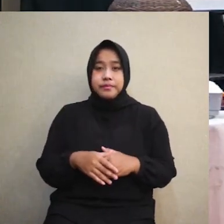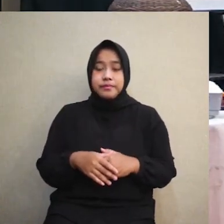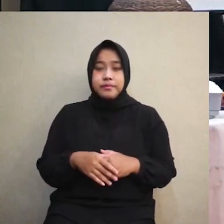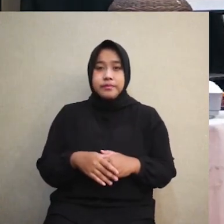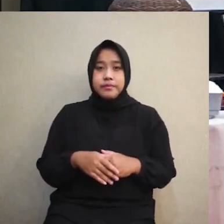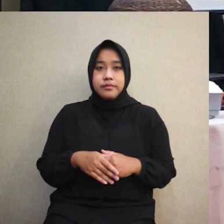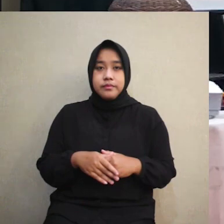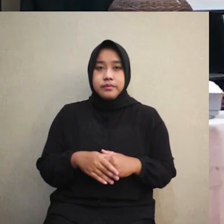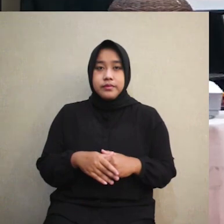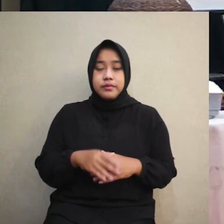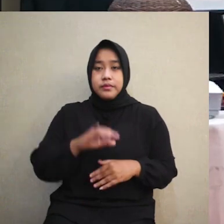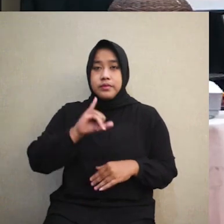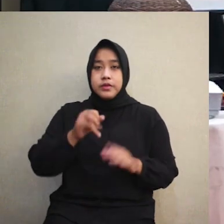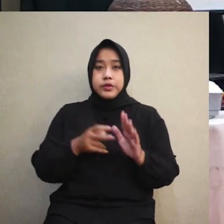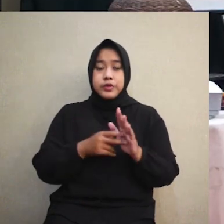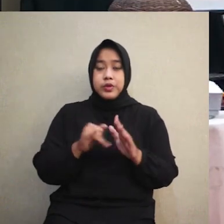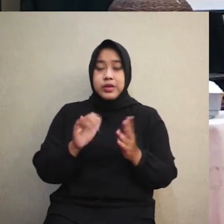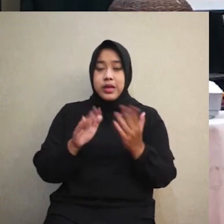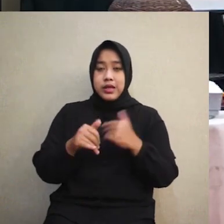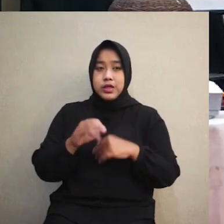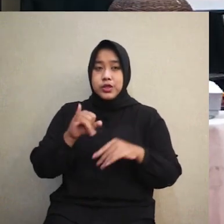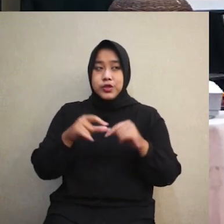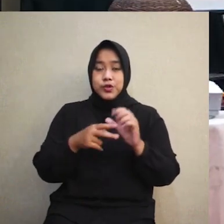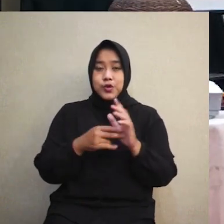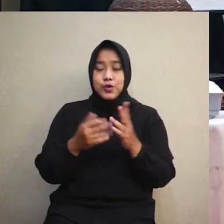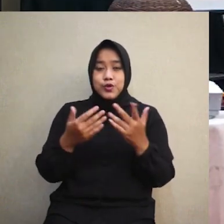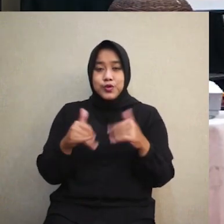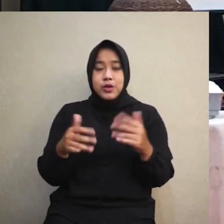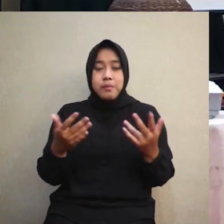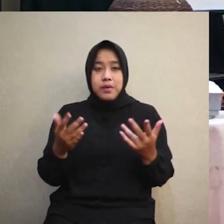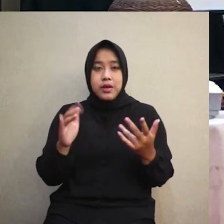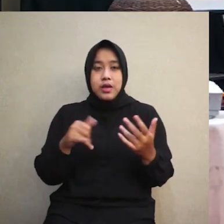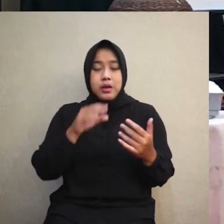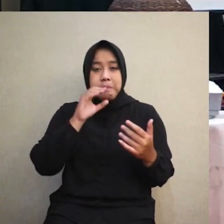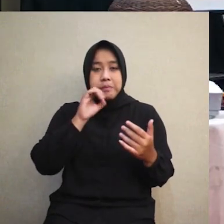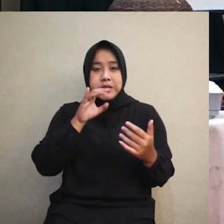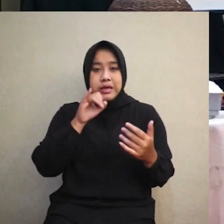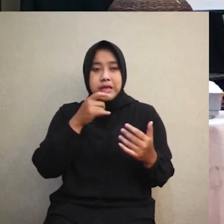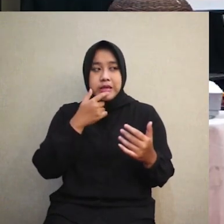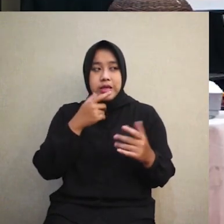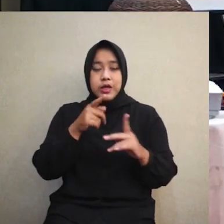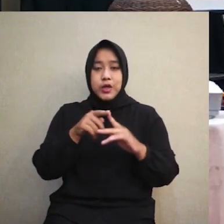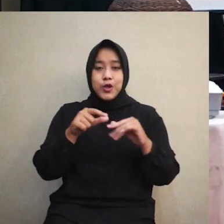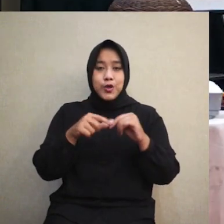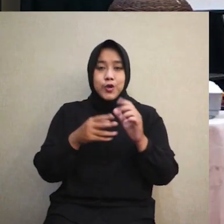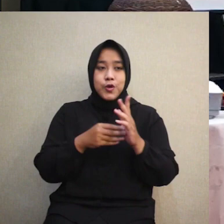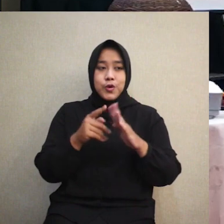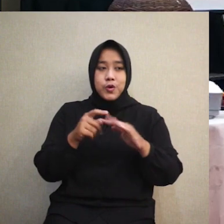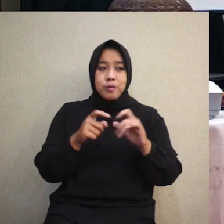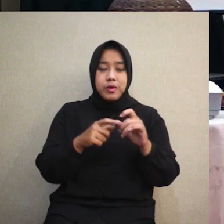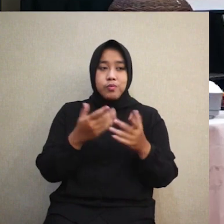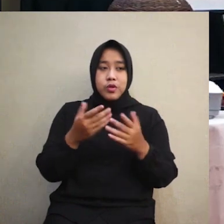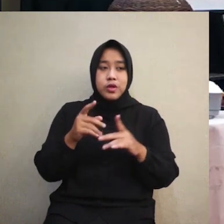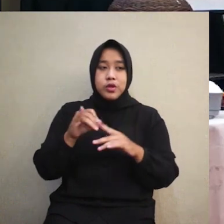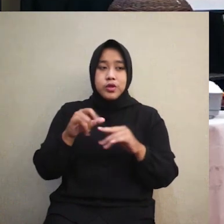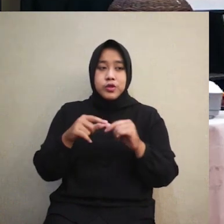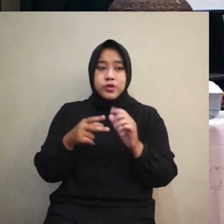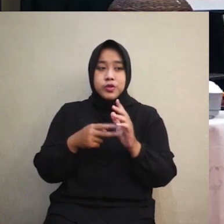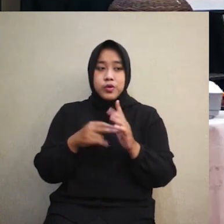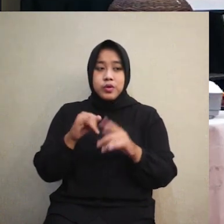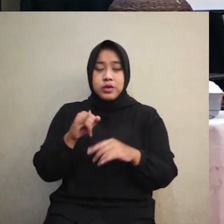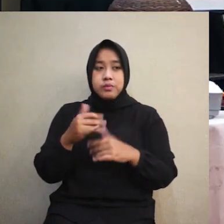kita balik ke Mas Joni lagi Tadi kan udah udah bicara mungkin Mas Joni juga